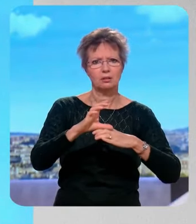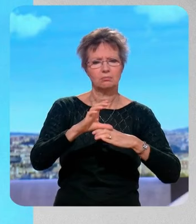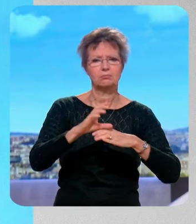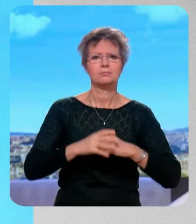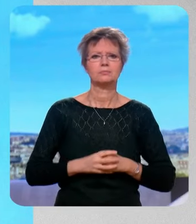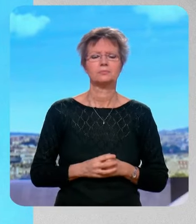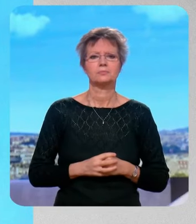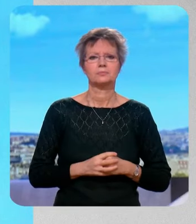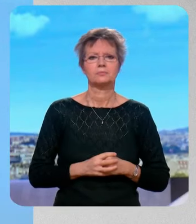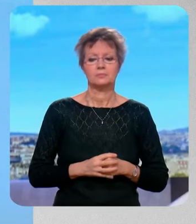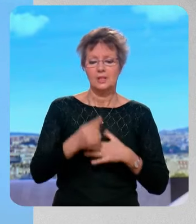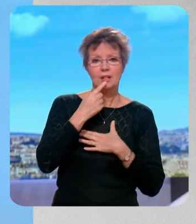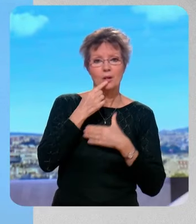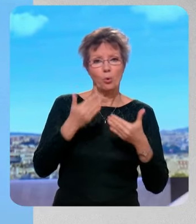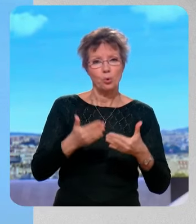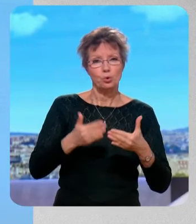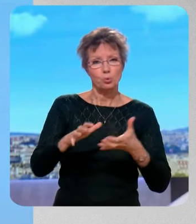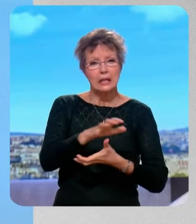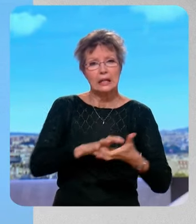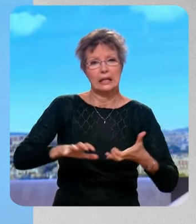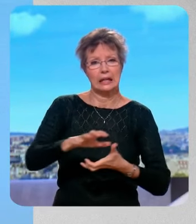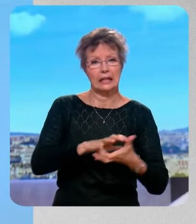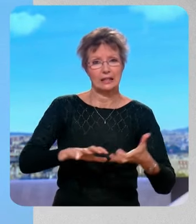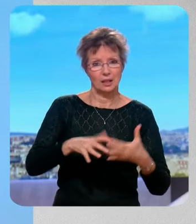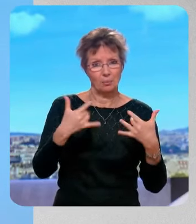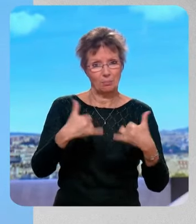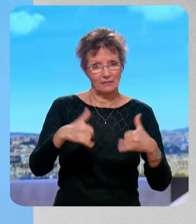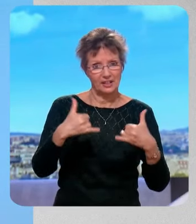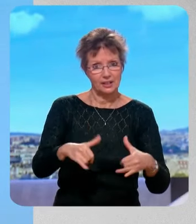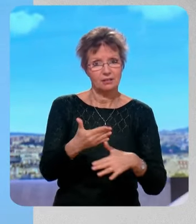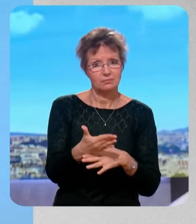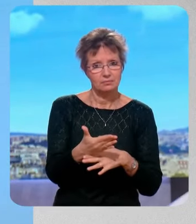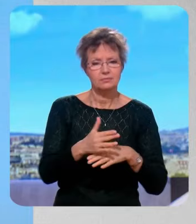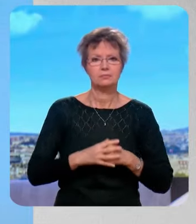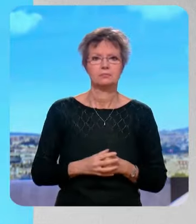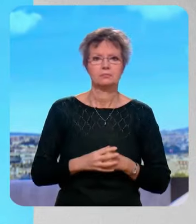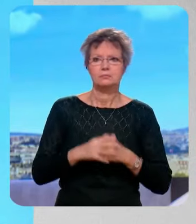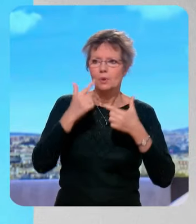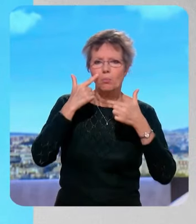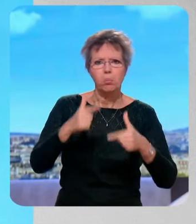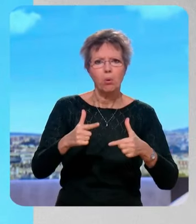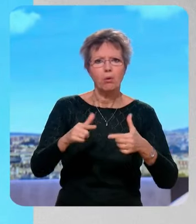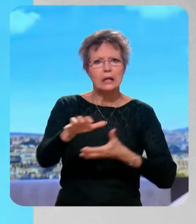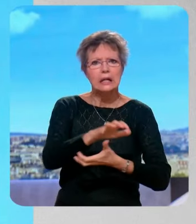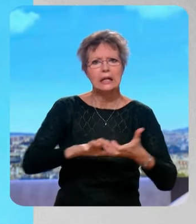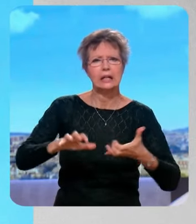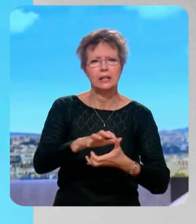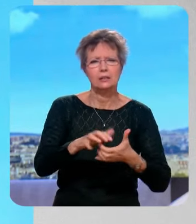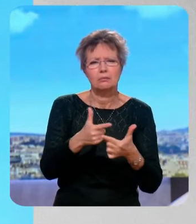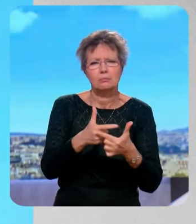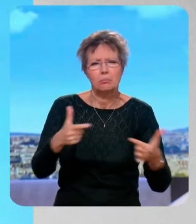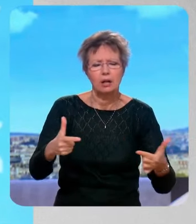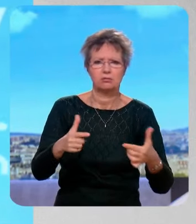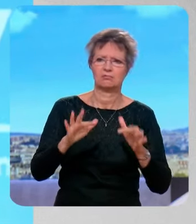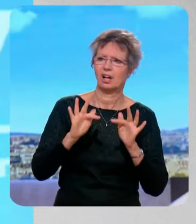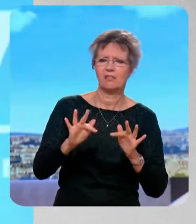proposer au agricole. En ça veut dire qu'aujourd'hui la crise, au moment on se parle, la crise n'est pas derrière nous. La crise agricole n'est pas derrière nous. Mais vous voyez bien que la crise telle qu'elle s'est exprimée, les multiples, il y avait des crises sur